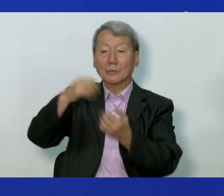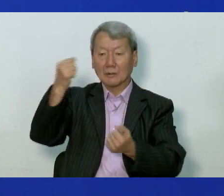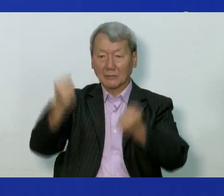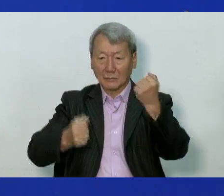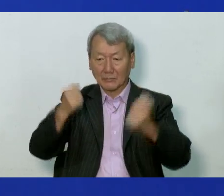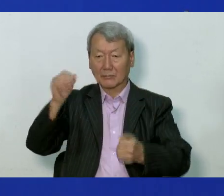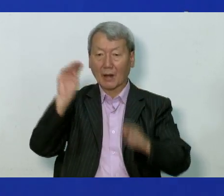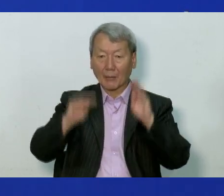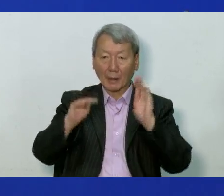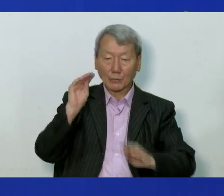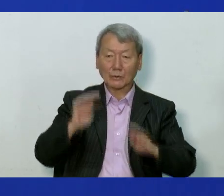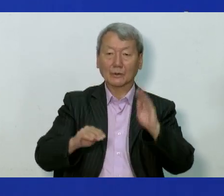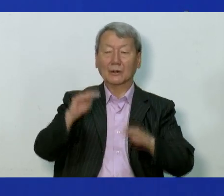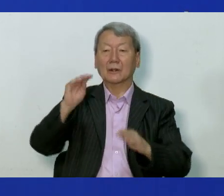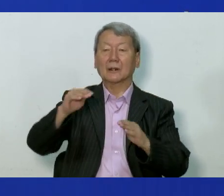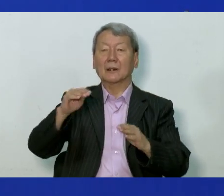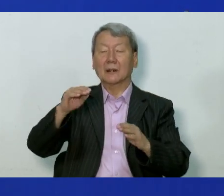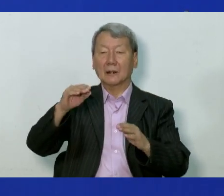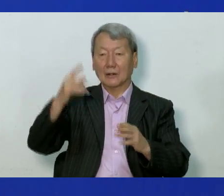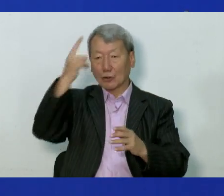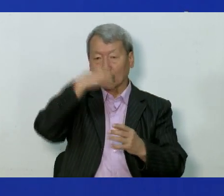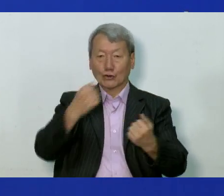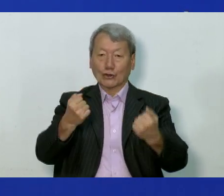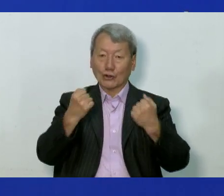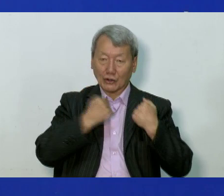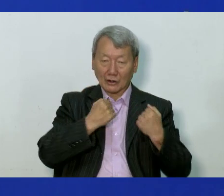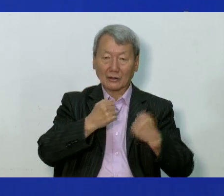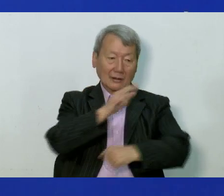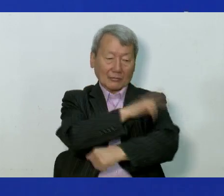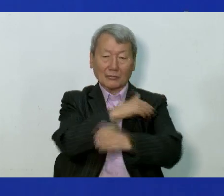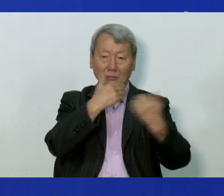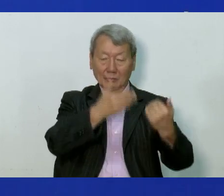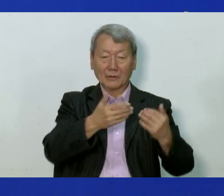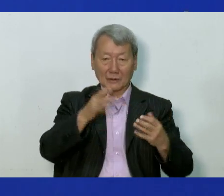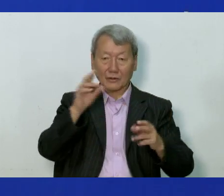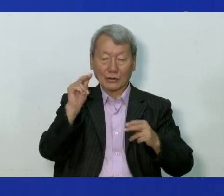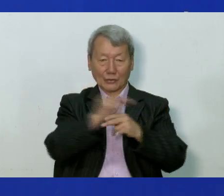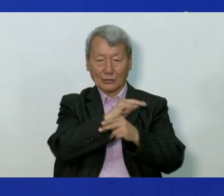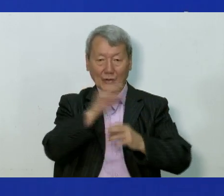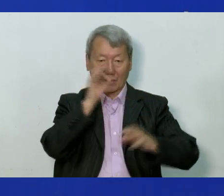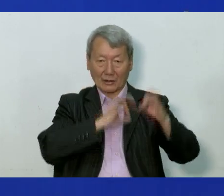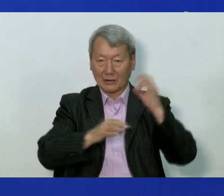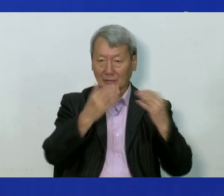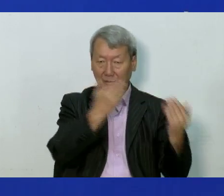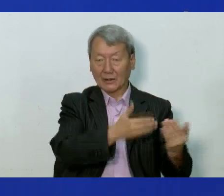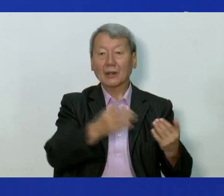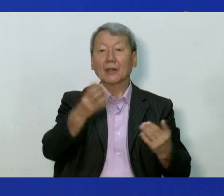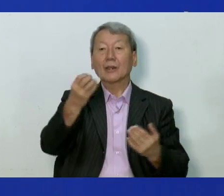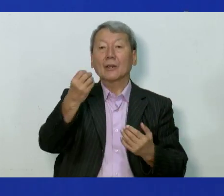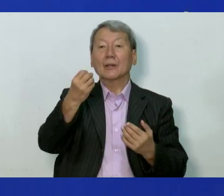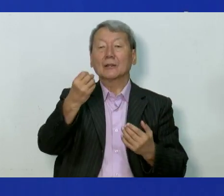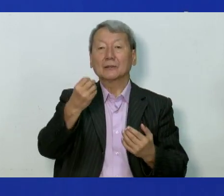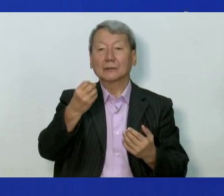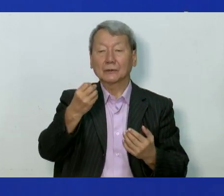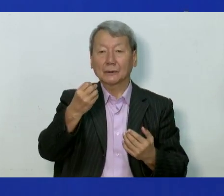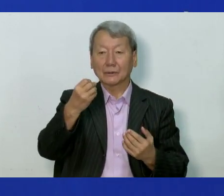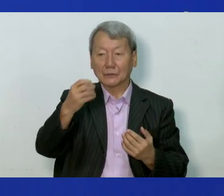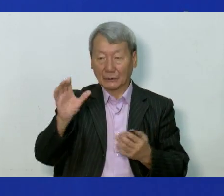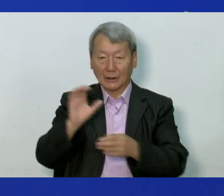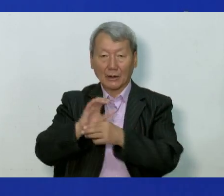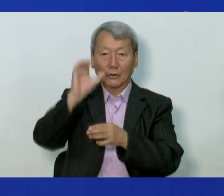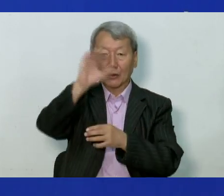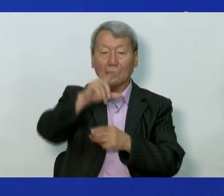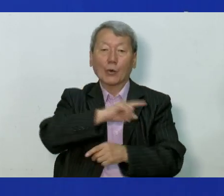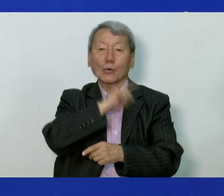транспорт, оборудование, средства индивидуальной защиты, расходные материалы. Также он направлен